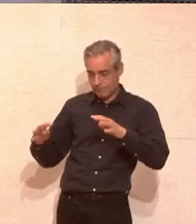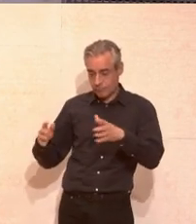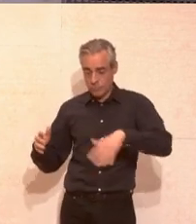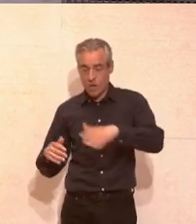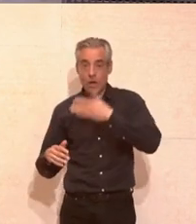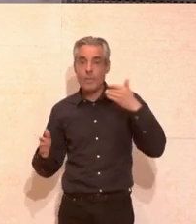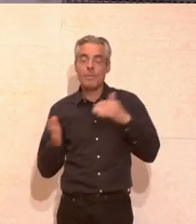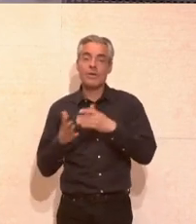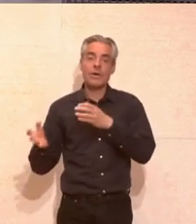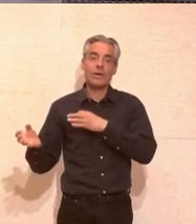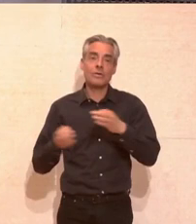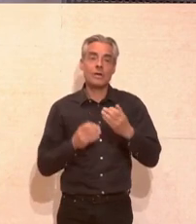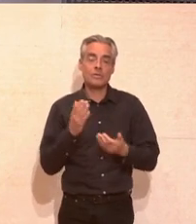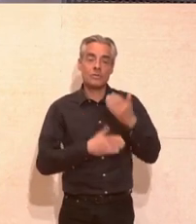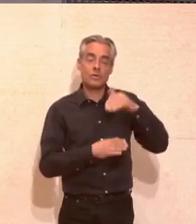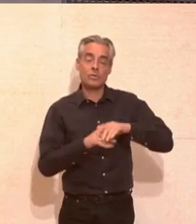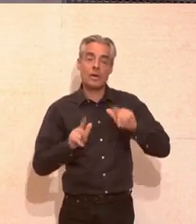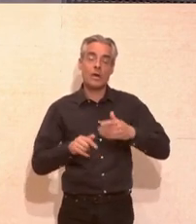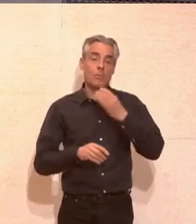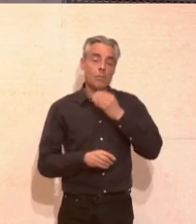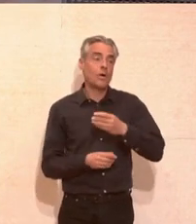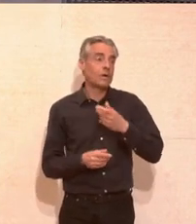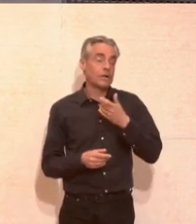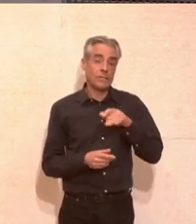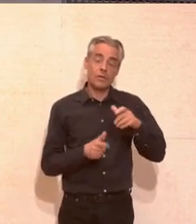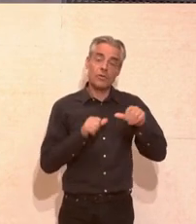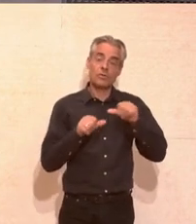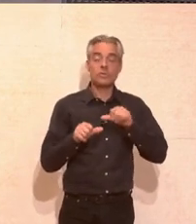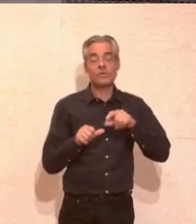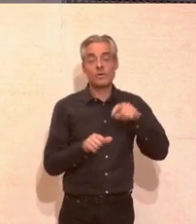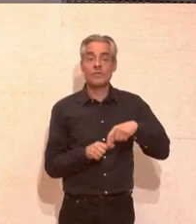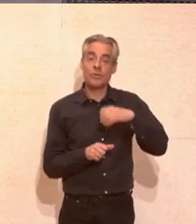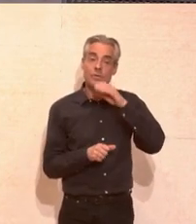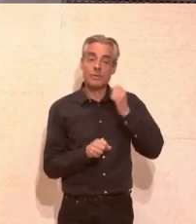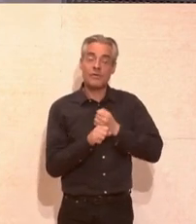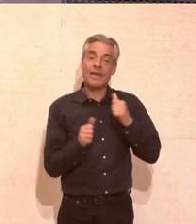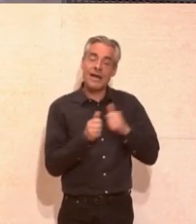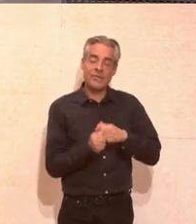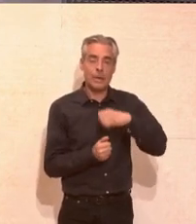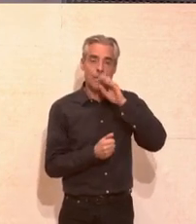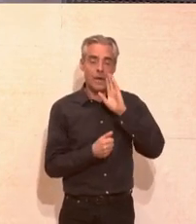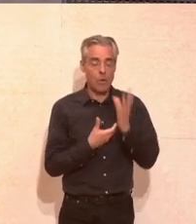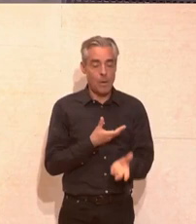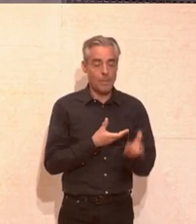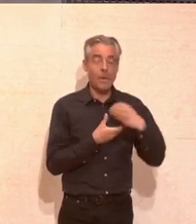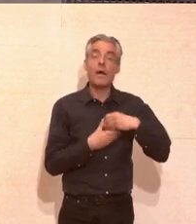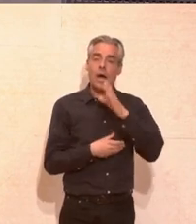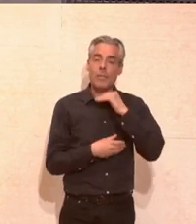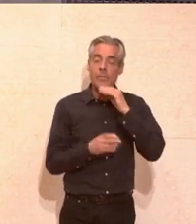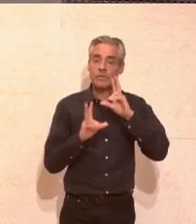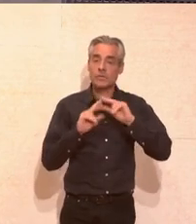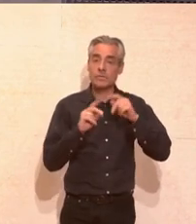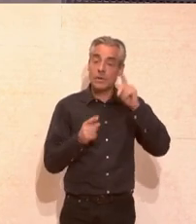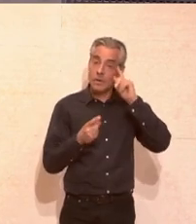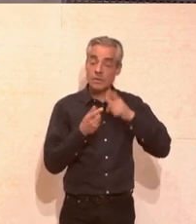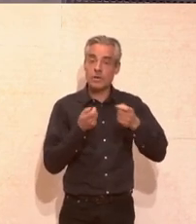de se réguler correctement. Et il n'y aura rien s'il n'y a pas de collaboration avec les parents. C'est vraiment, j'en parlerai cet après-midi pour la gestion de